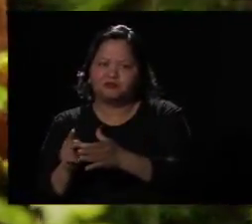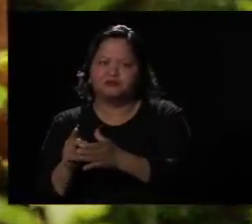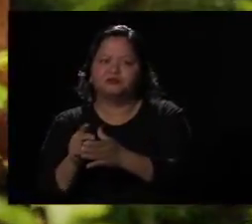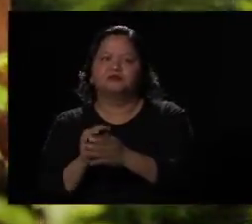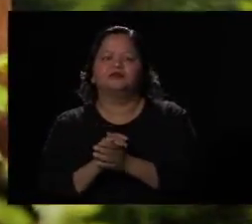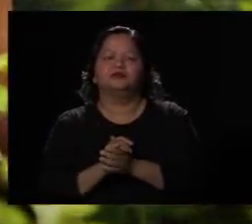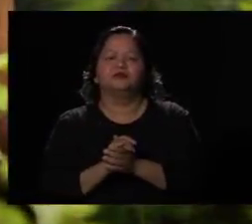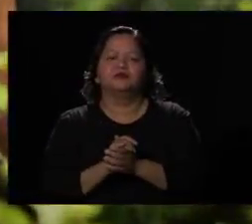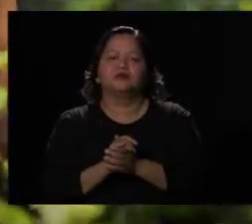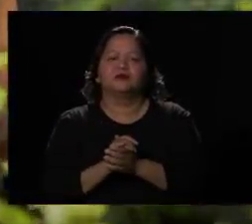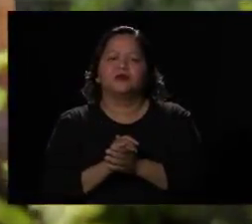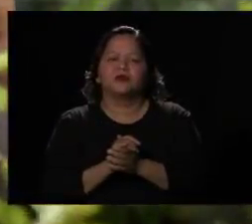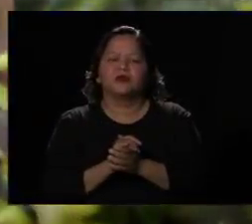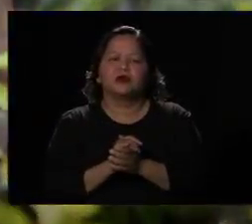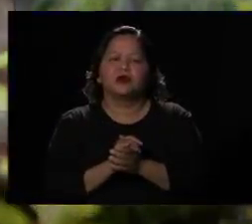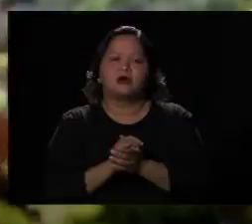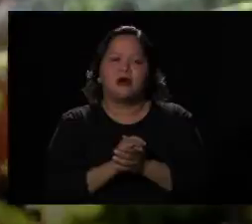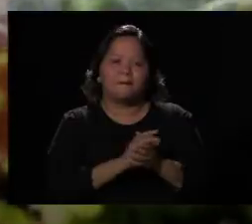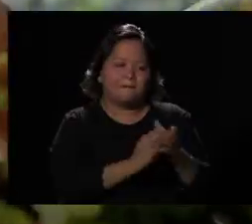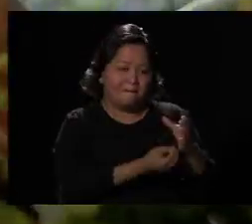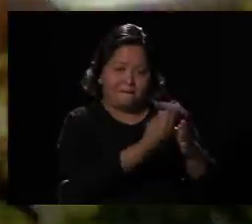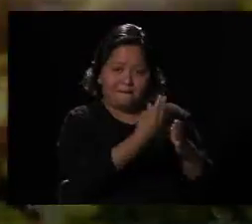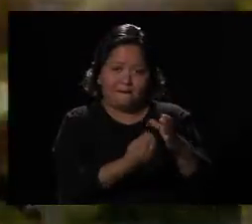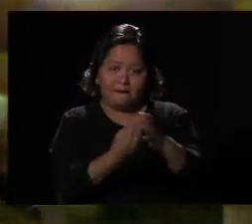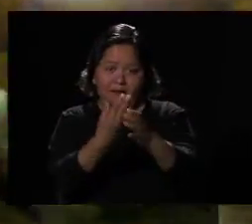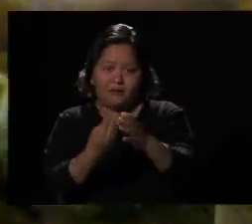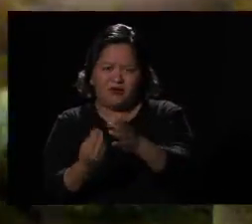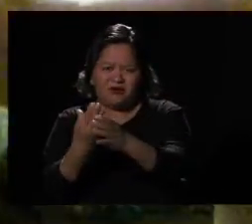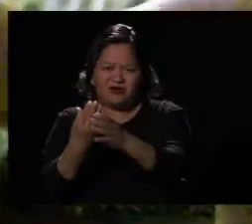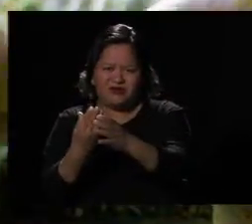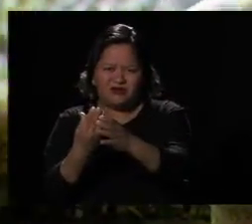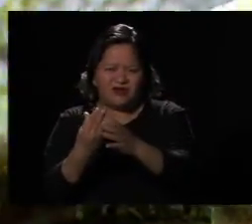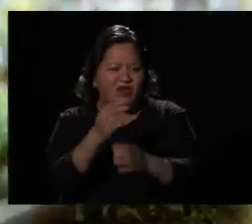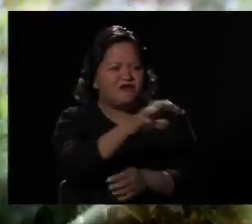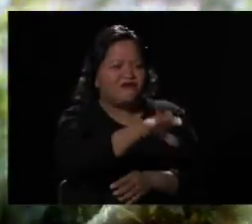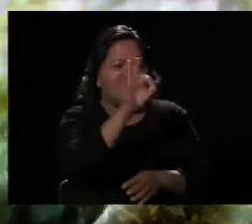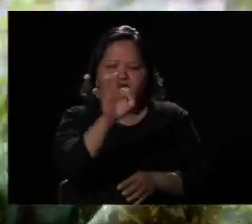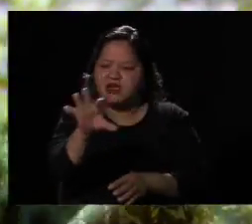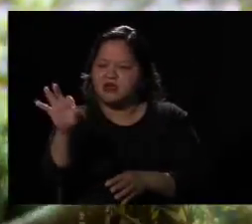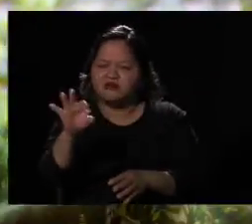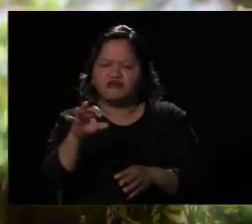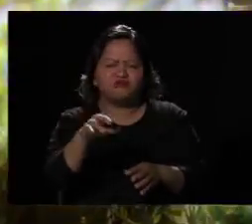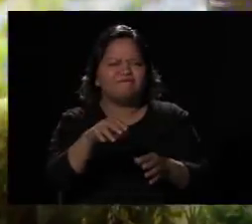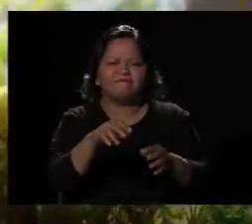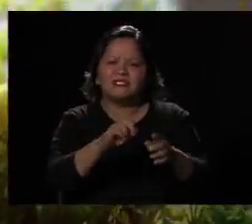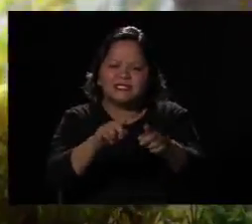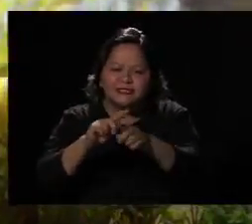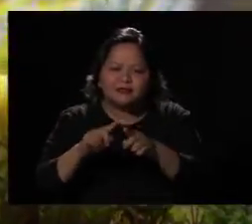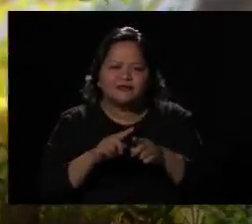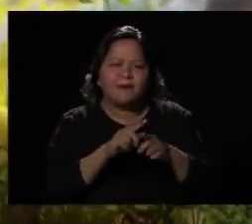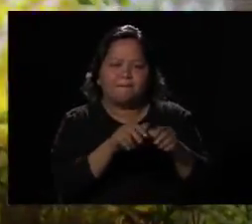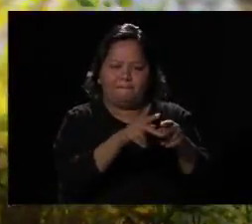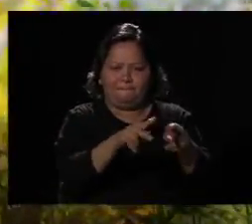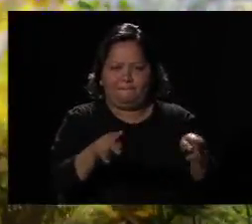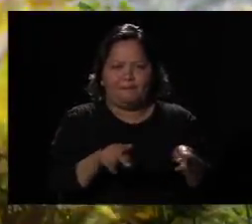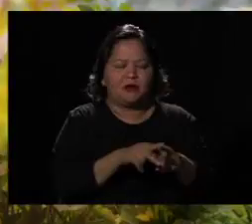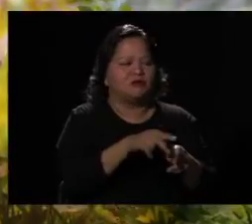langit. Sinya unsoda itinanong siha, giimegay na sagwa siha.